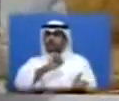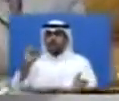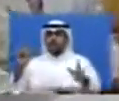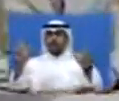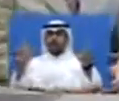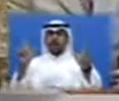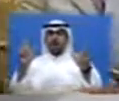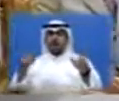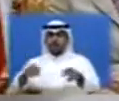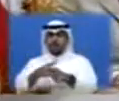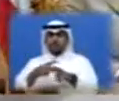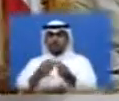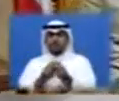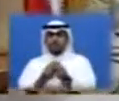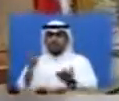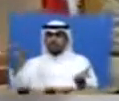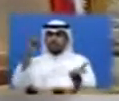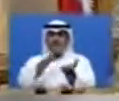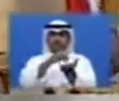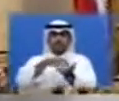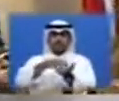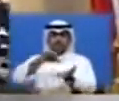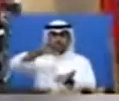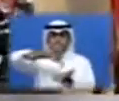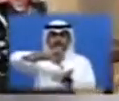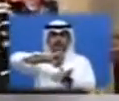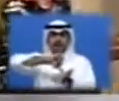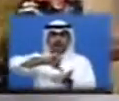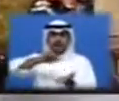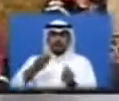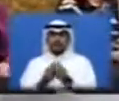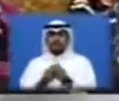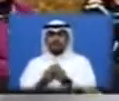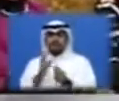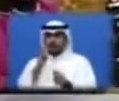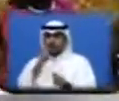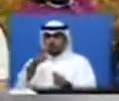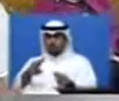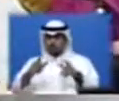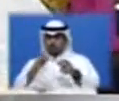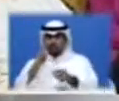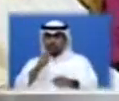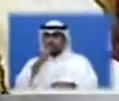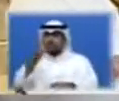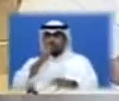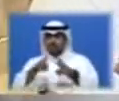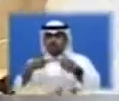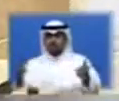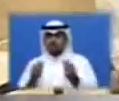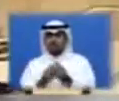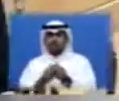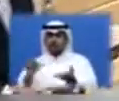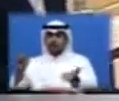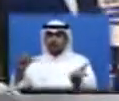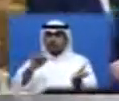الشعبي الزائر لجمهورية إيران الإسلامية الصديقة. وأشاد سموه خلال اللقاء ببادرة الوفد الإعلامي الشعبي الزائر